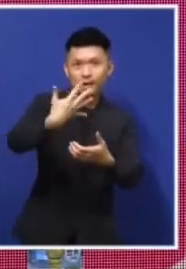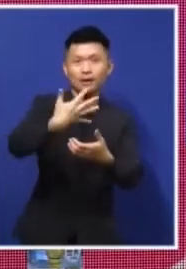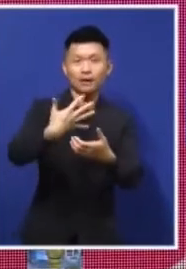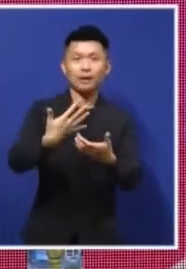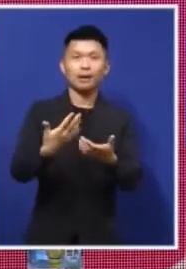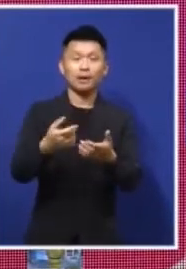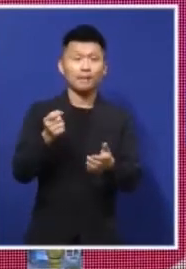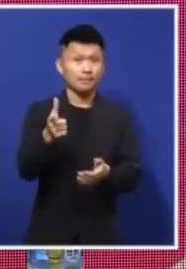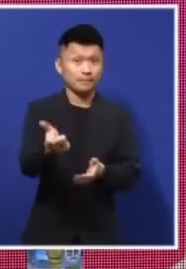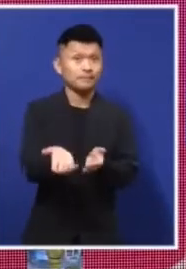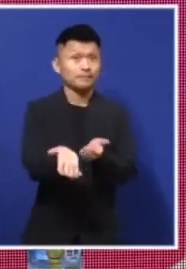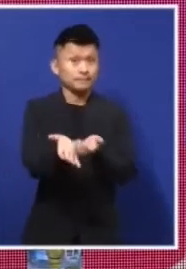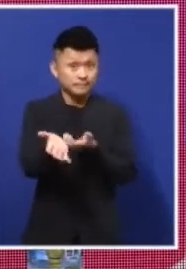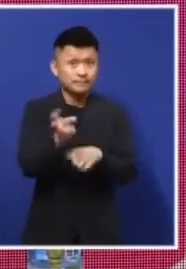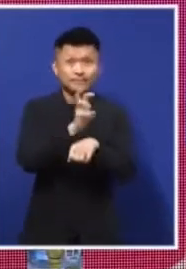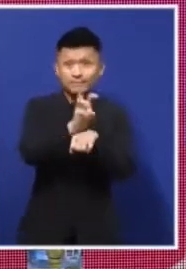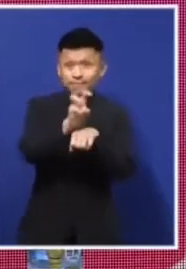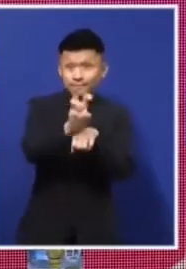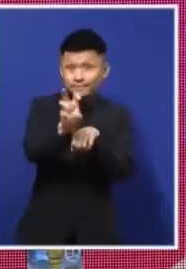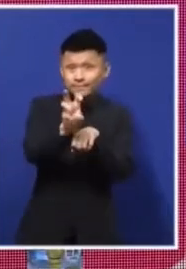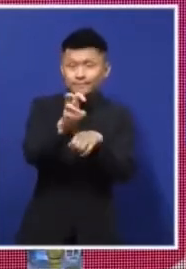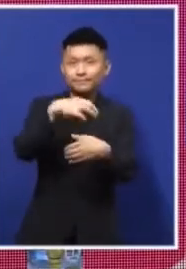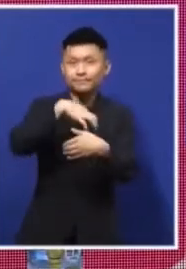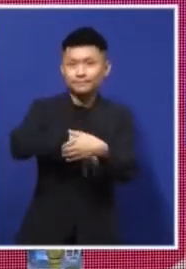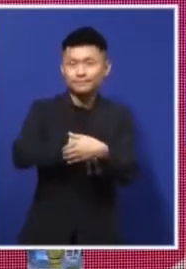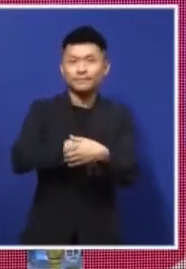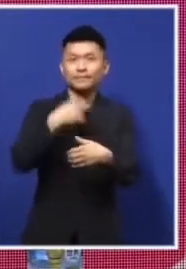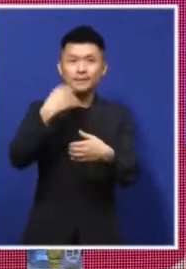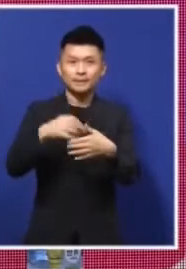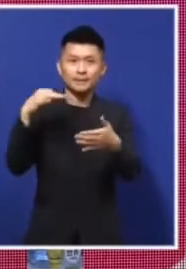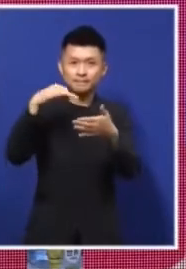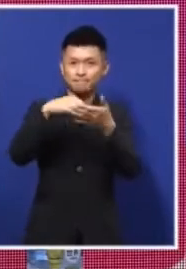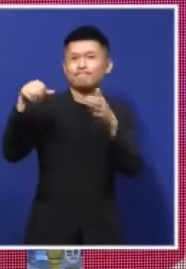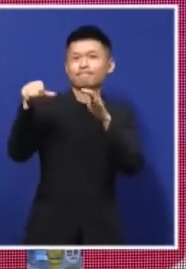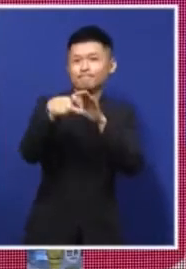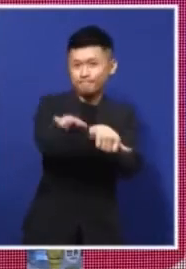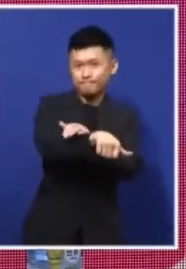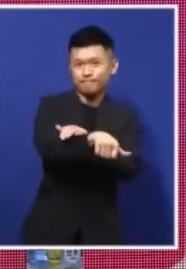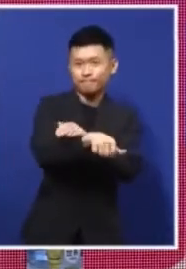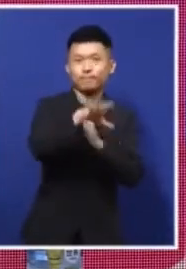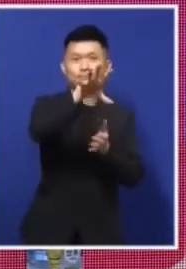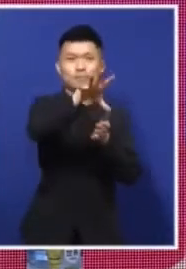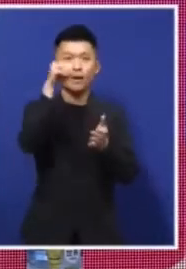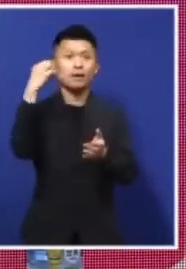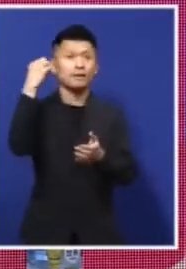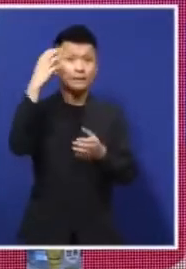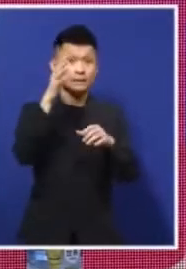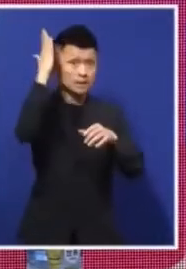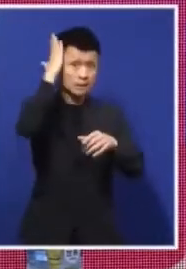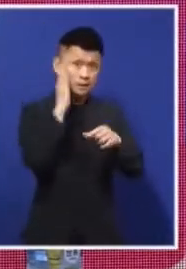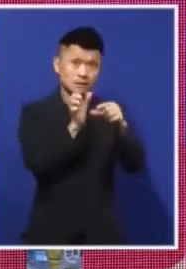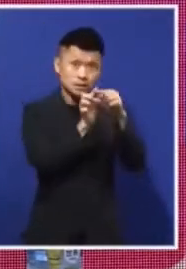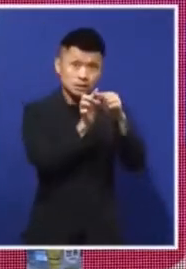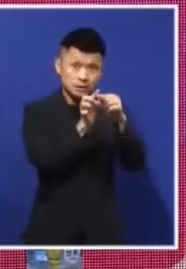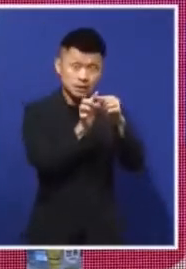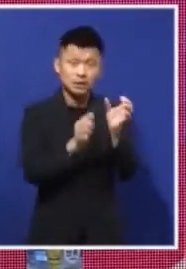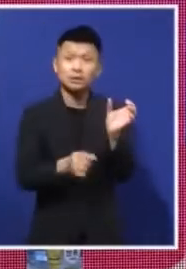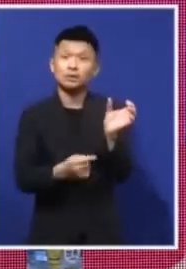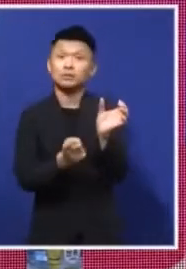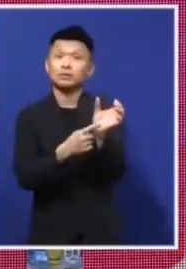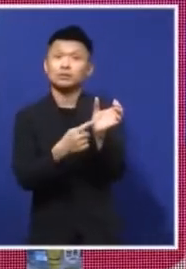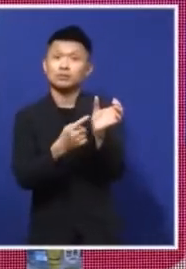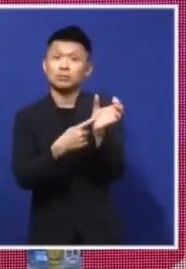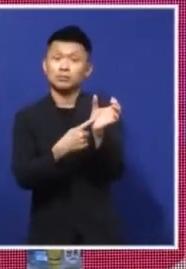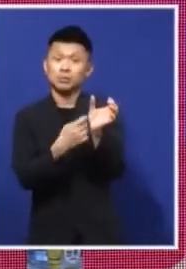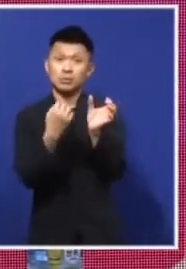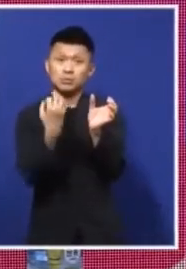前30分钟以内再次登入我们的官网去取得这样子一个 QR code，来确保说这个额度的资讯